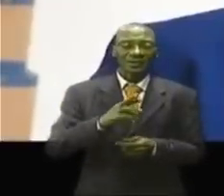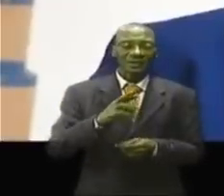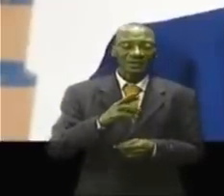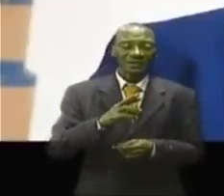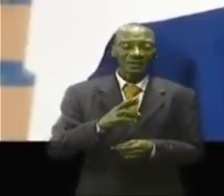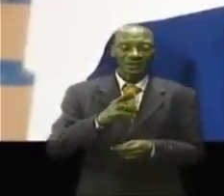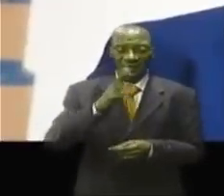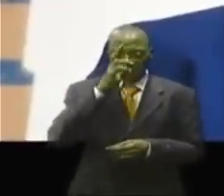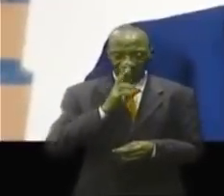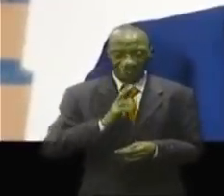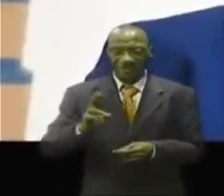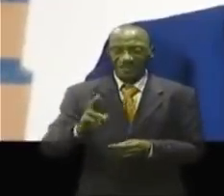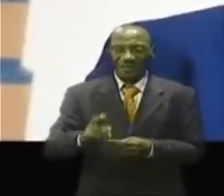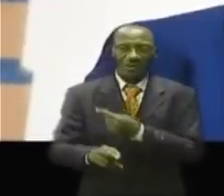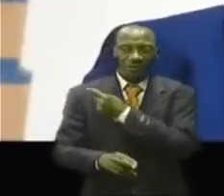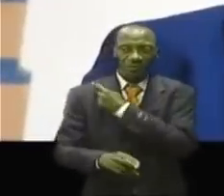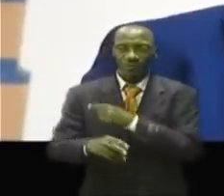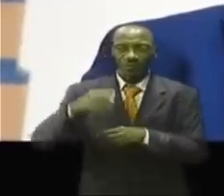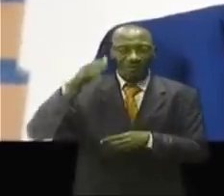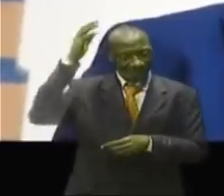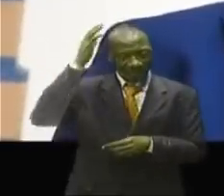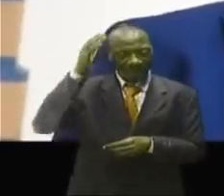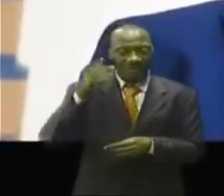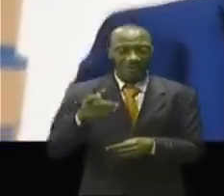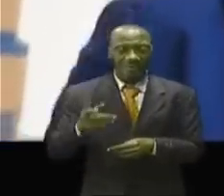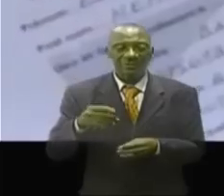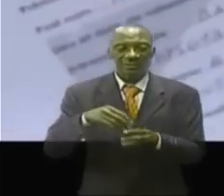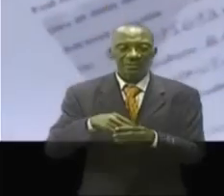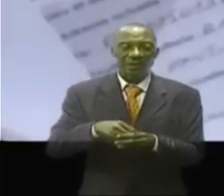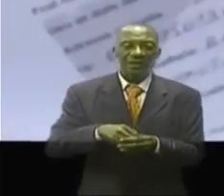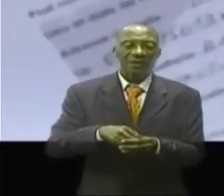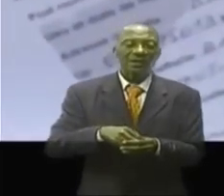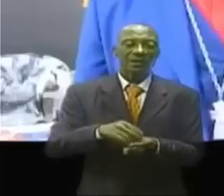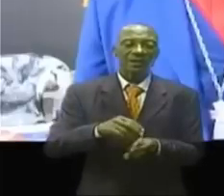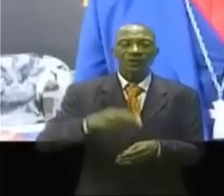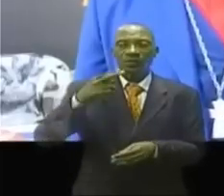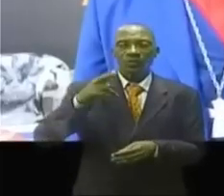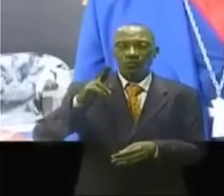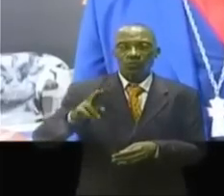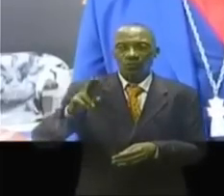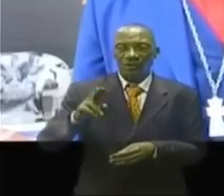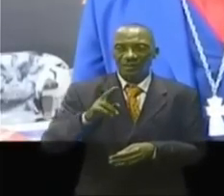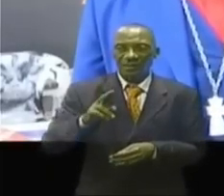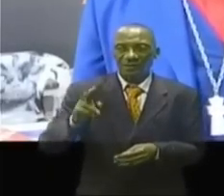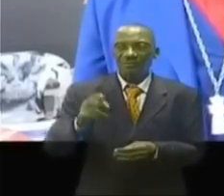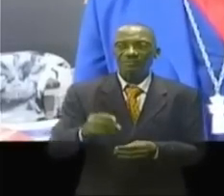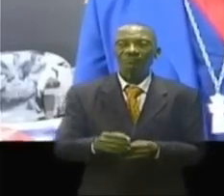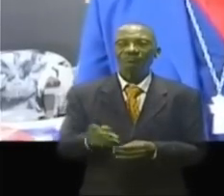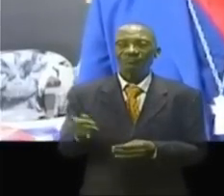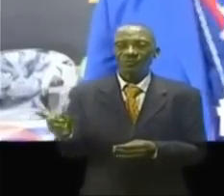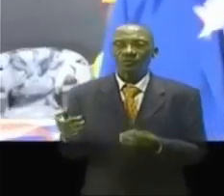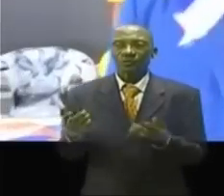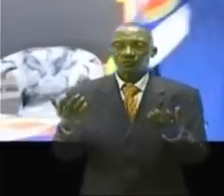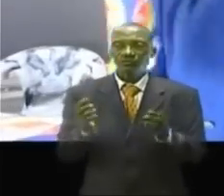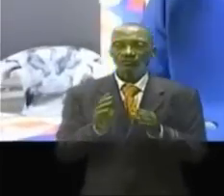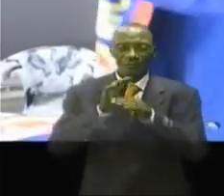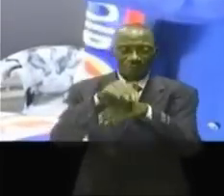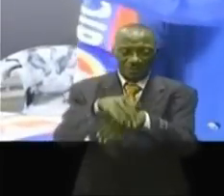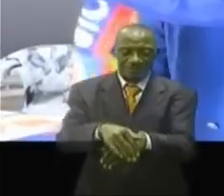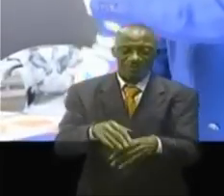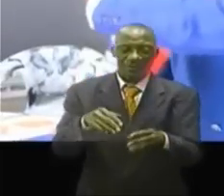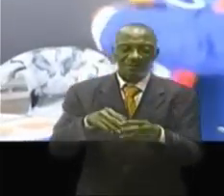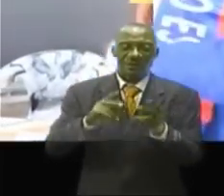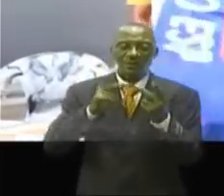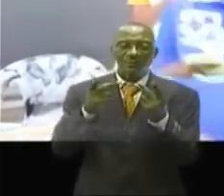président et représentant légal honoraire de la CK16 de son État, qui choisit de signer publiquement son adhésion à ce parti membre de